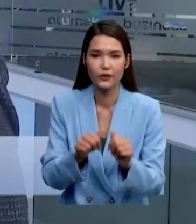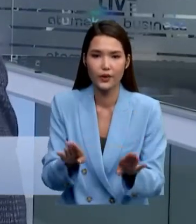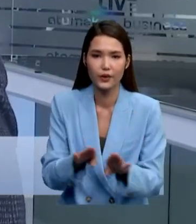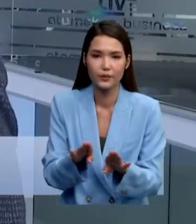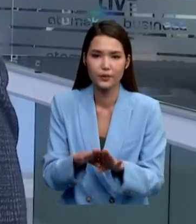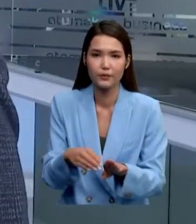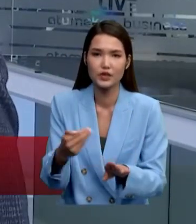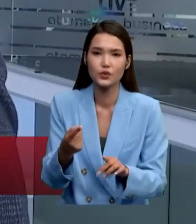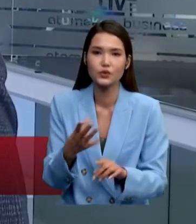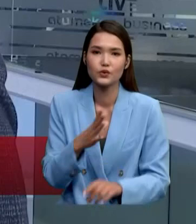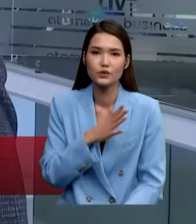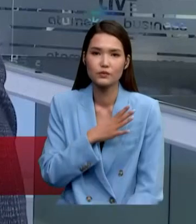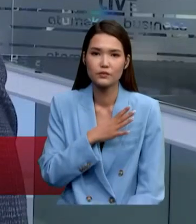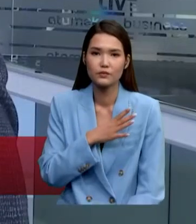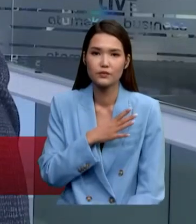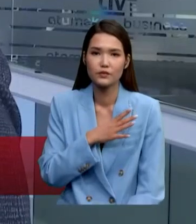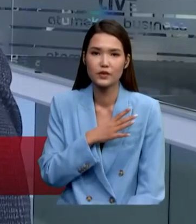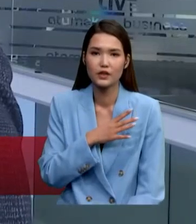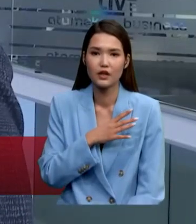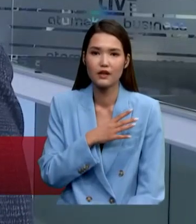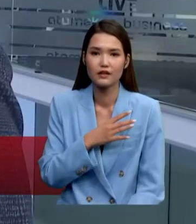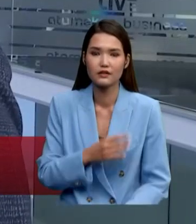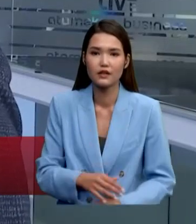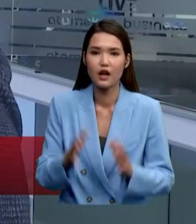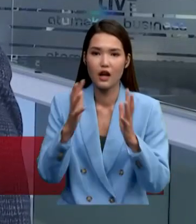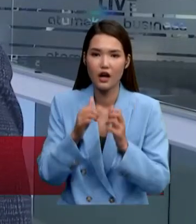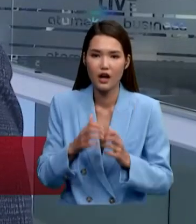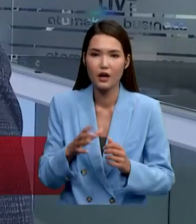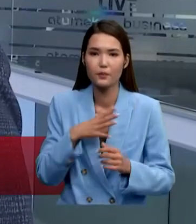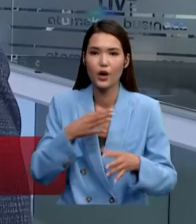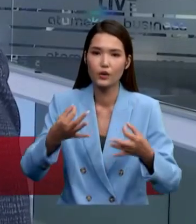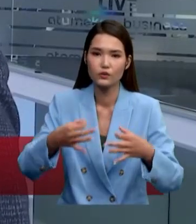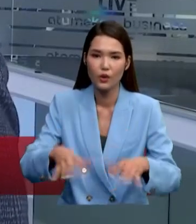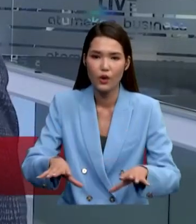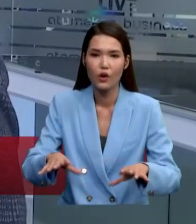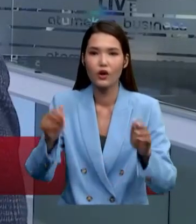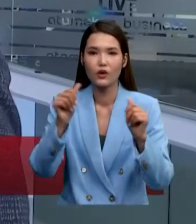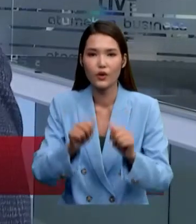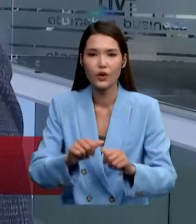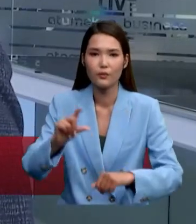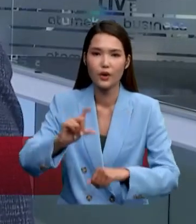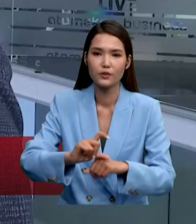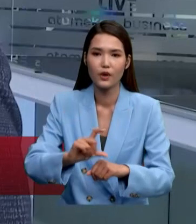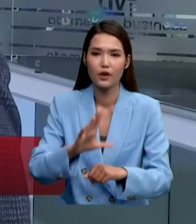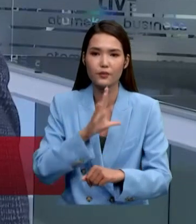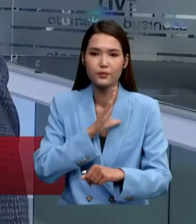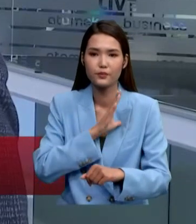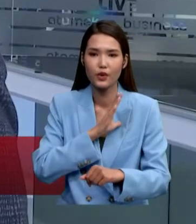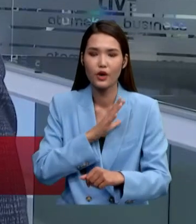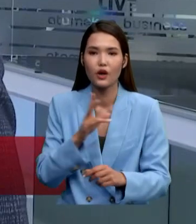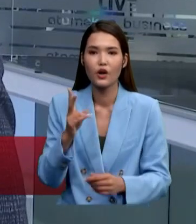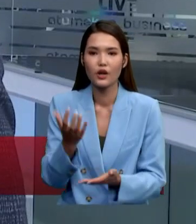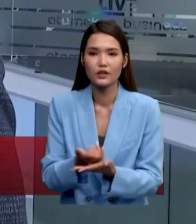И здесь мы разработали в доступной легкой форме усвоения